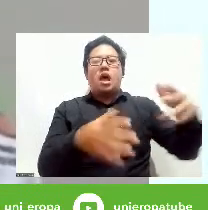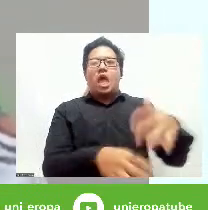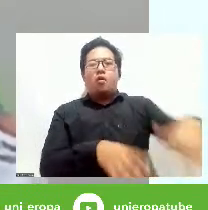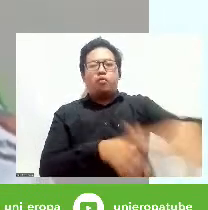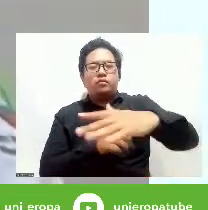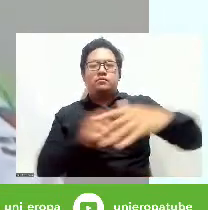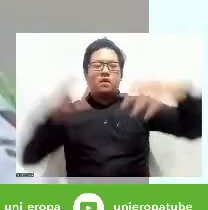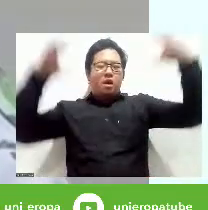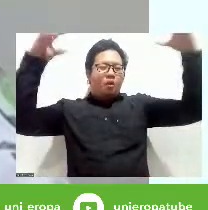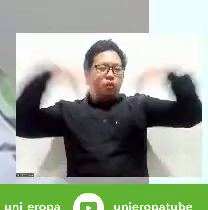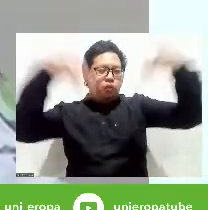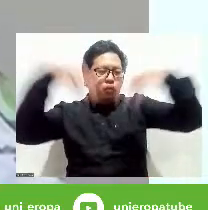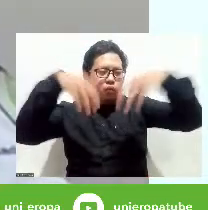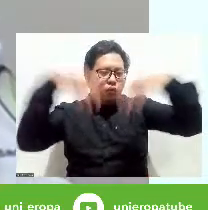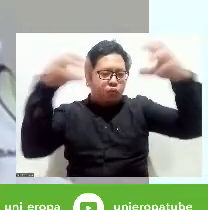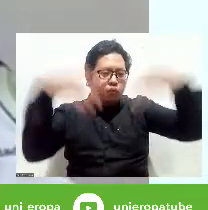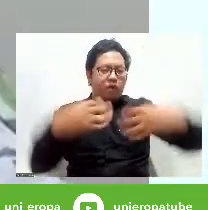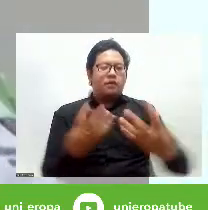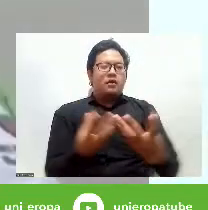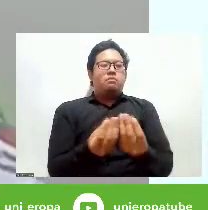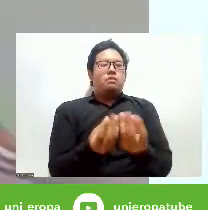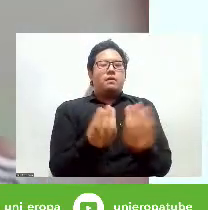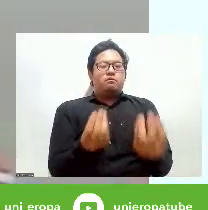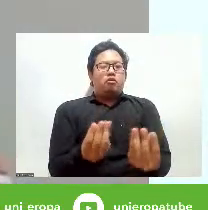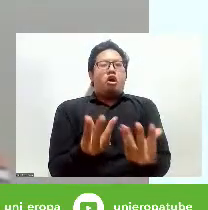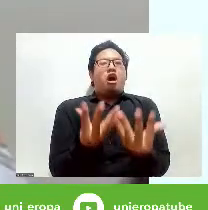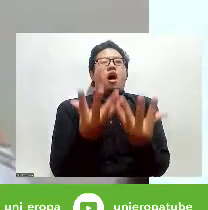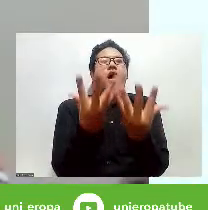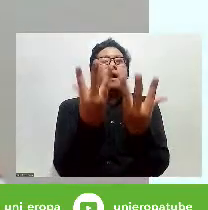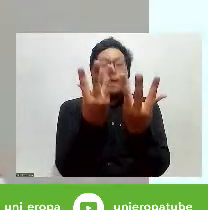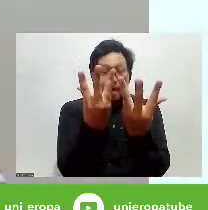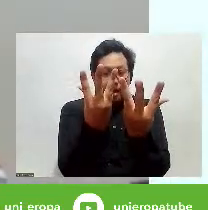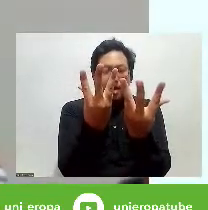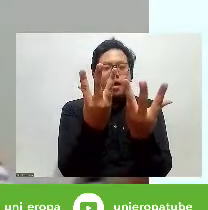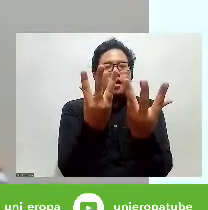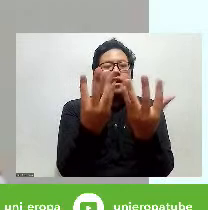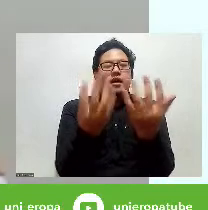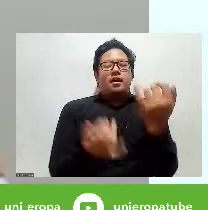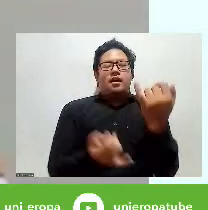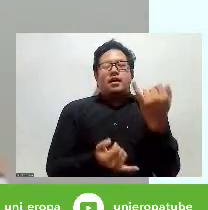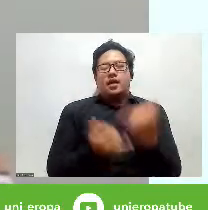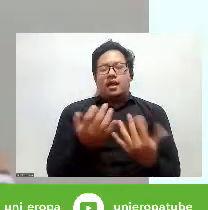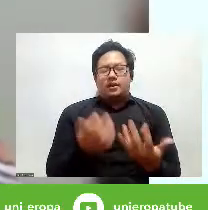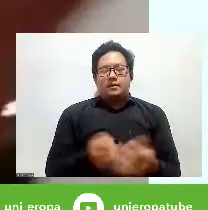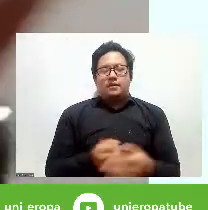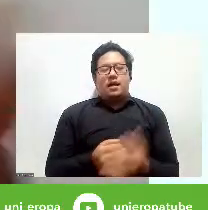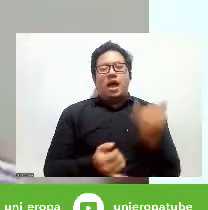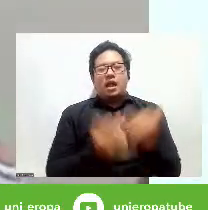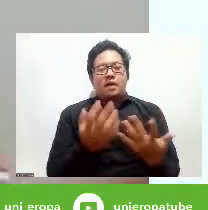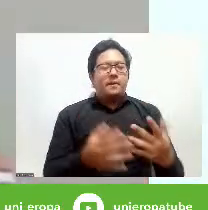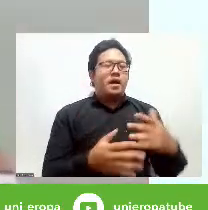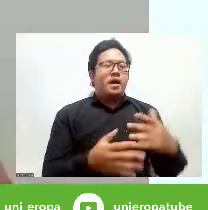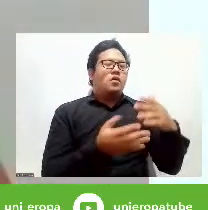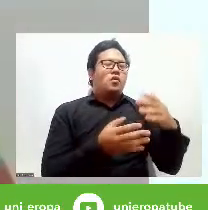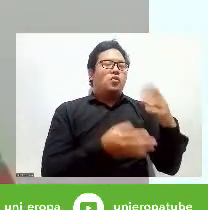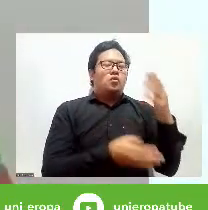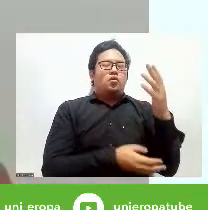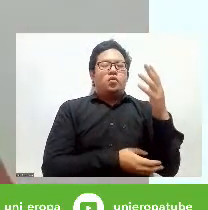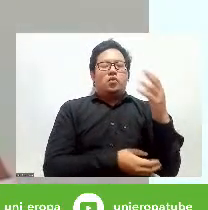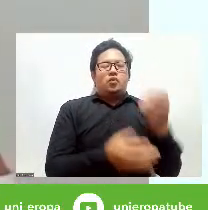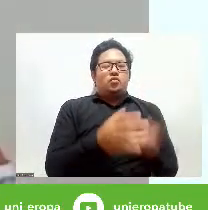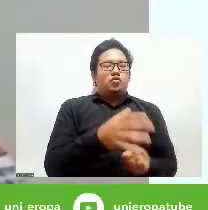nah ini yang kemudian menghancurkan sisa-sisa tumbuhan yang masuk ke cekungan